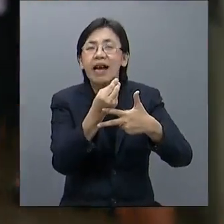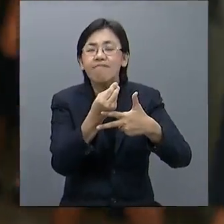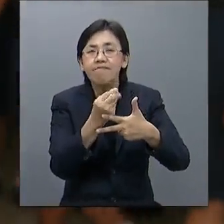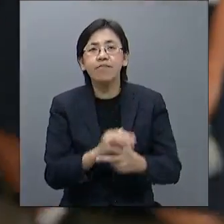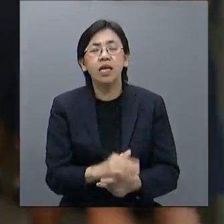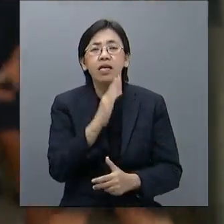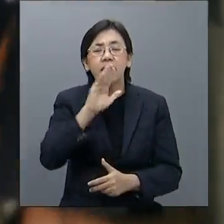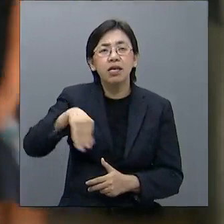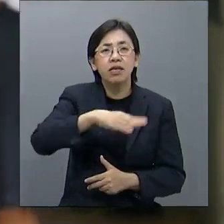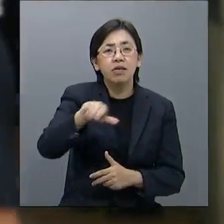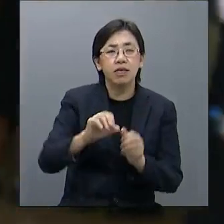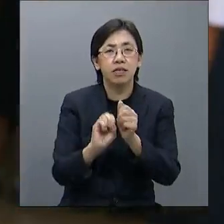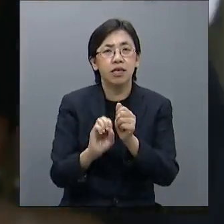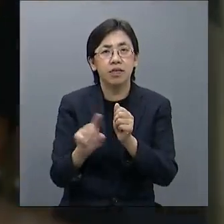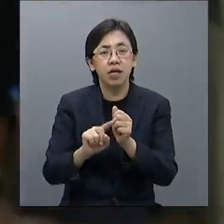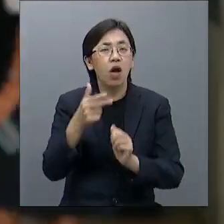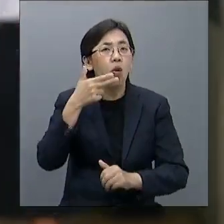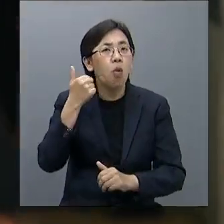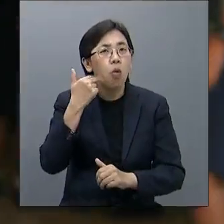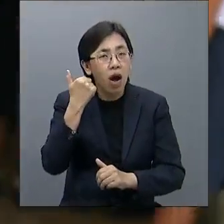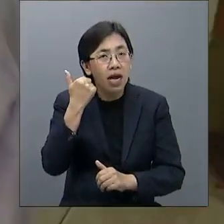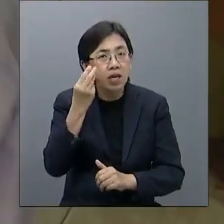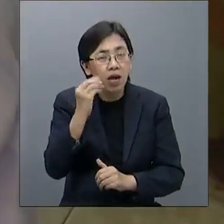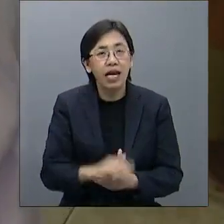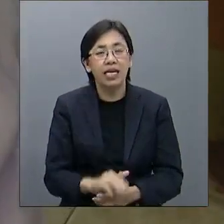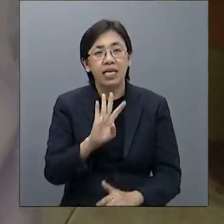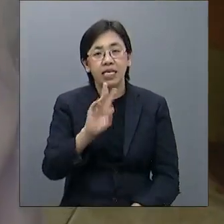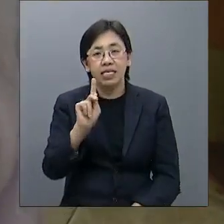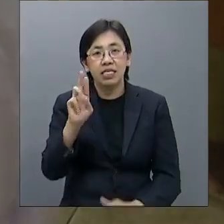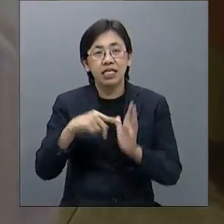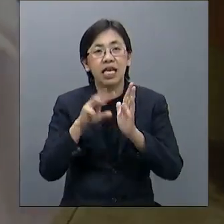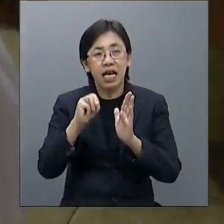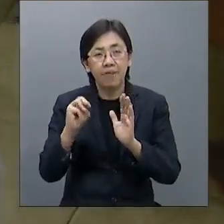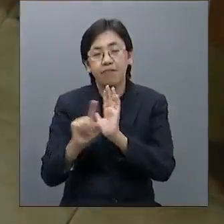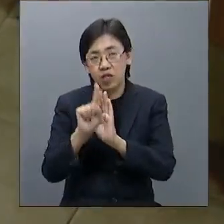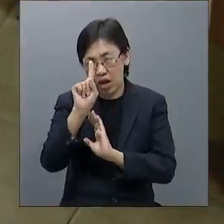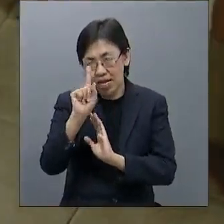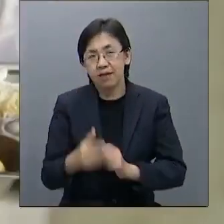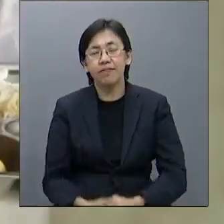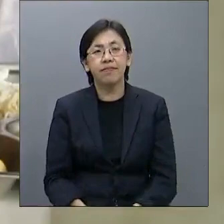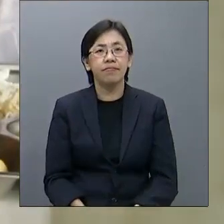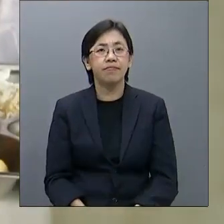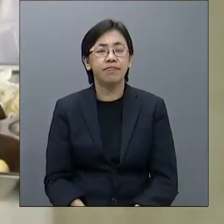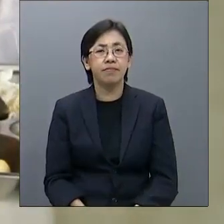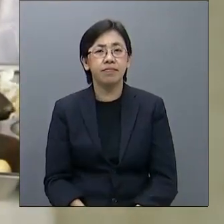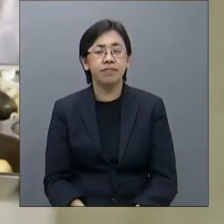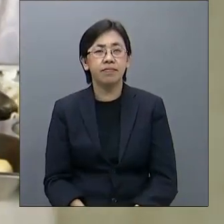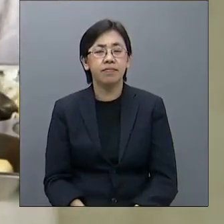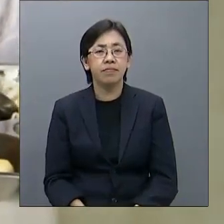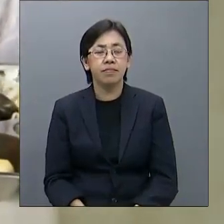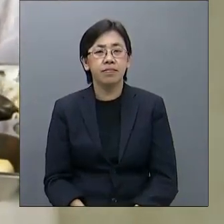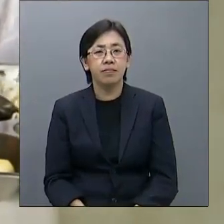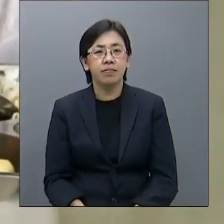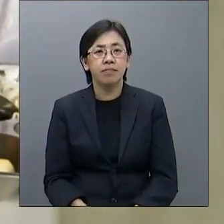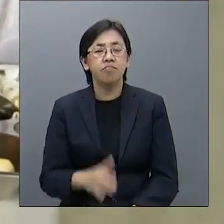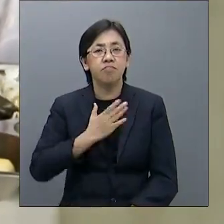วไปเราก็จะแนะนำอยู่ที่ประมาณไม่เกิน4กรัมต่อ1ครั้งในการบริโภคนะคะคือเราใช้แนว